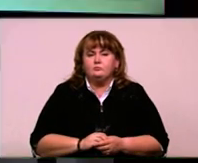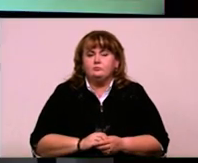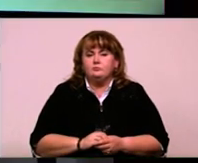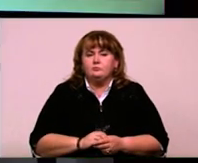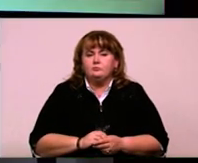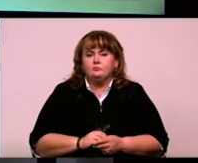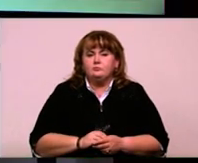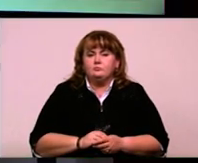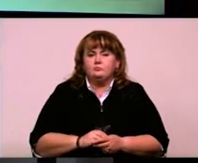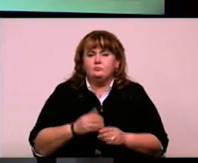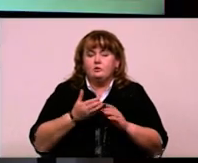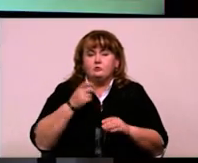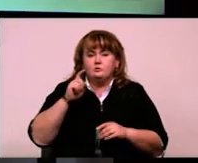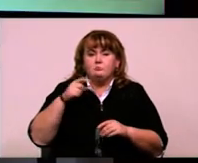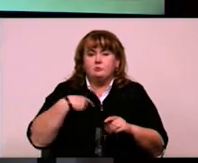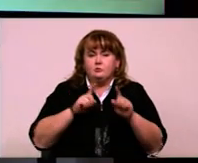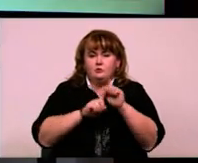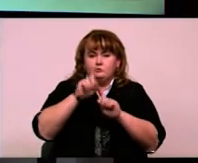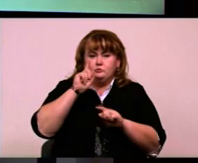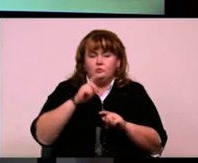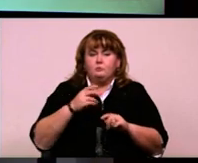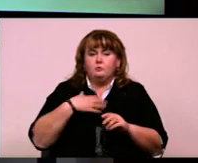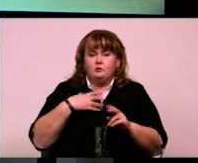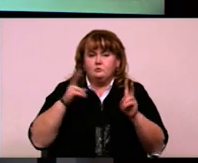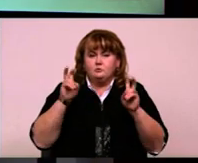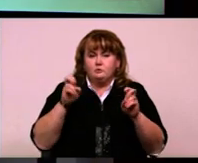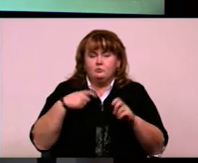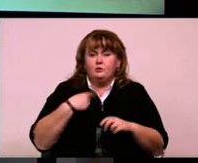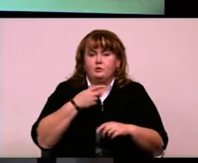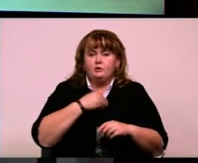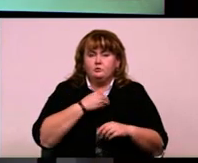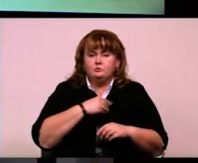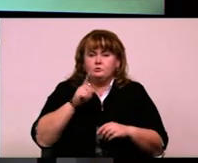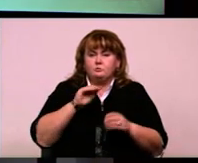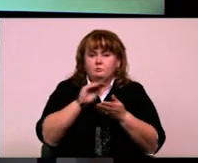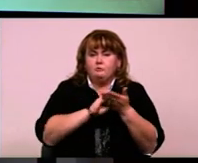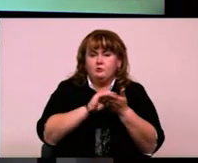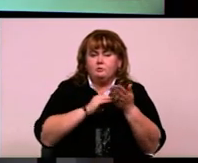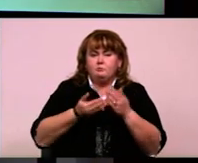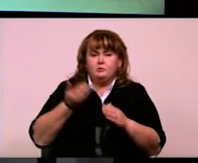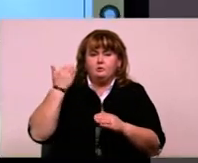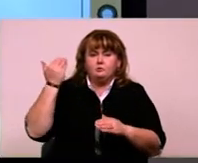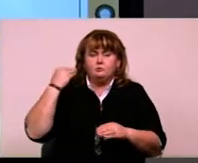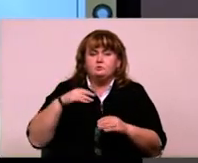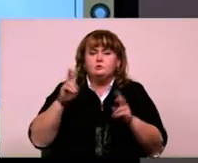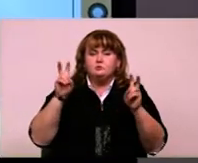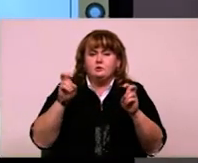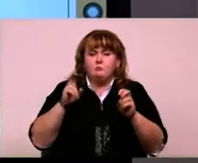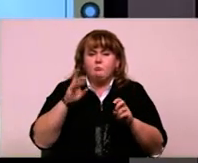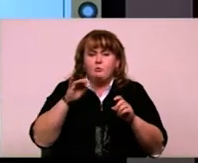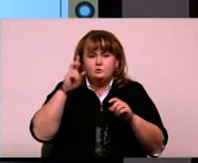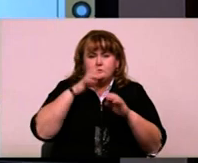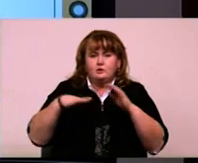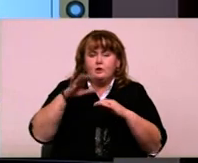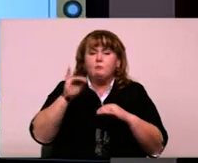Ребята, прежде чем мы начнем нашу новую тему, я бы хотела, чтобы мы с вами повторили предыдущие темы по